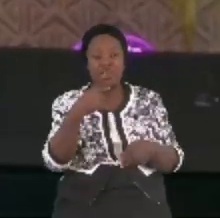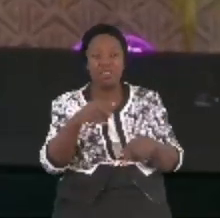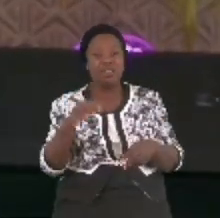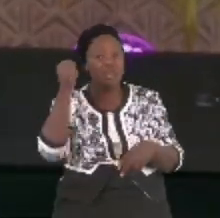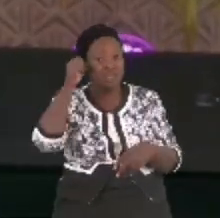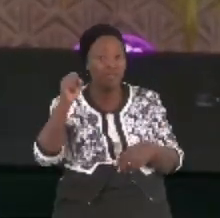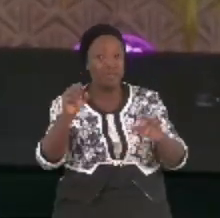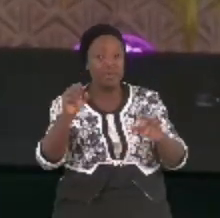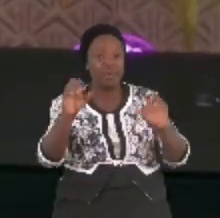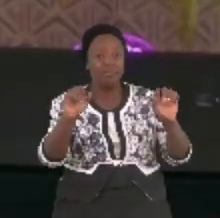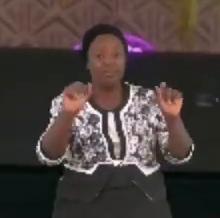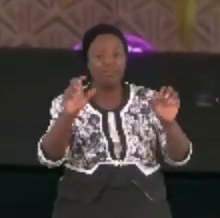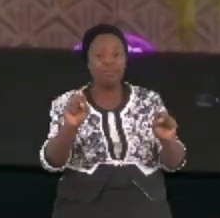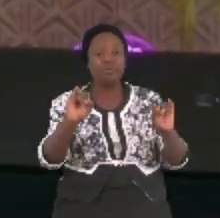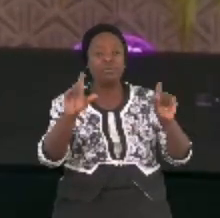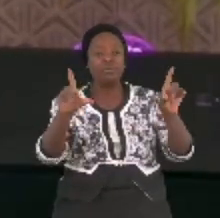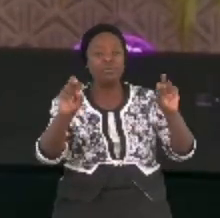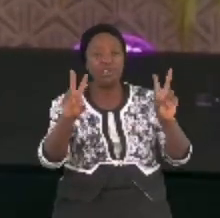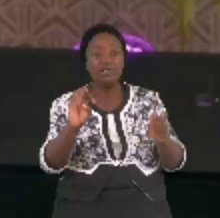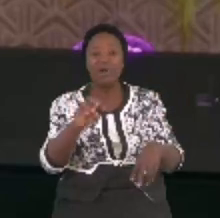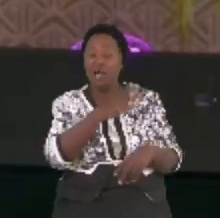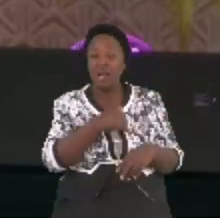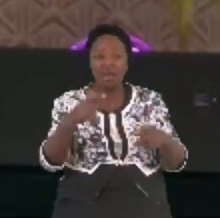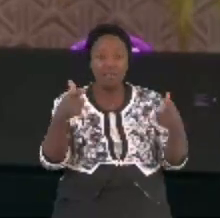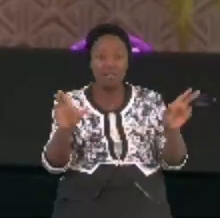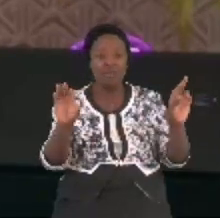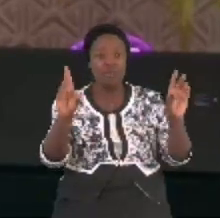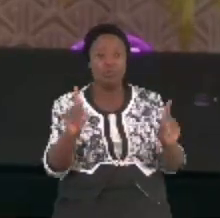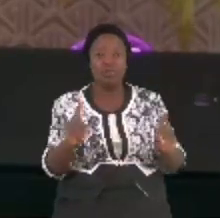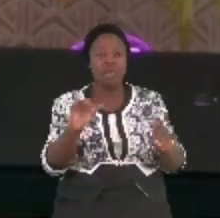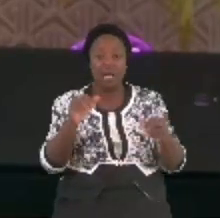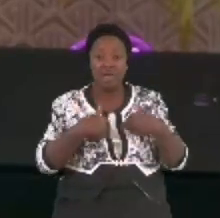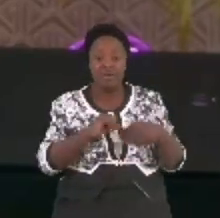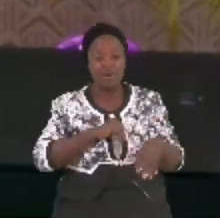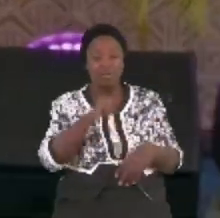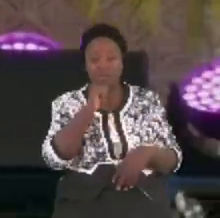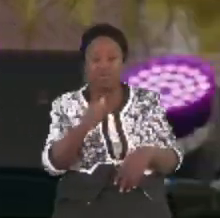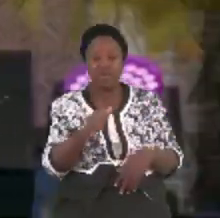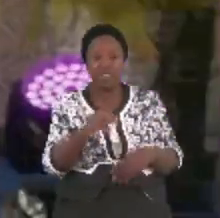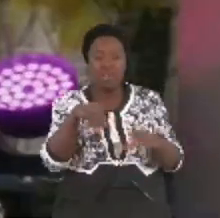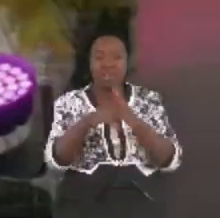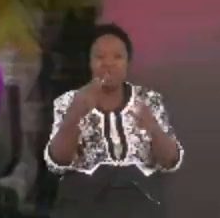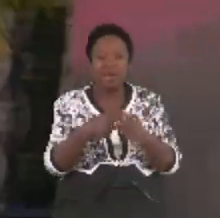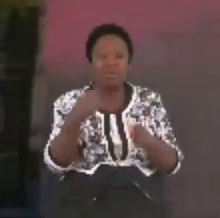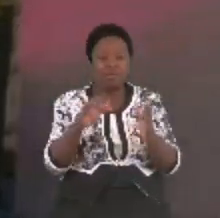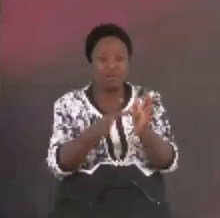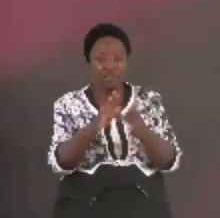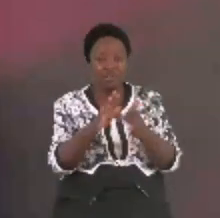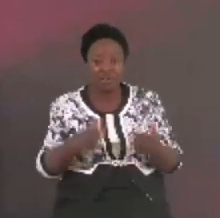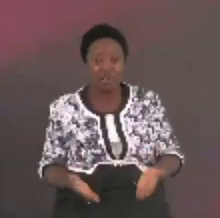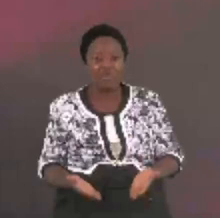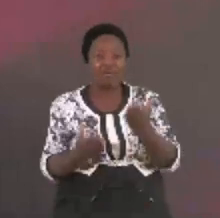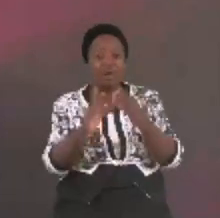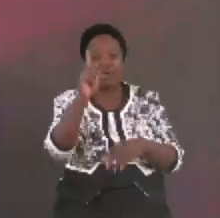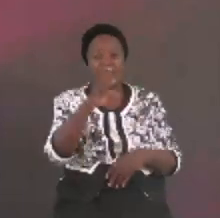je te le donne. Au nom de Jésus-Christ de Nazareth, lève-toi et marche. Quand Apollos a entendu cela, il a dit, ah, j'ai